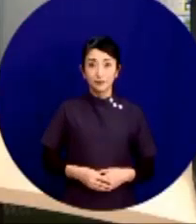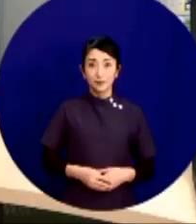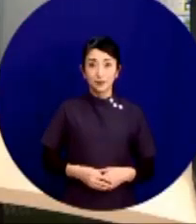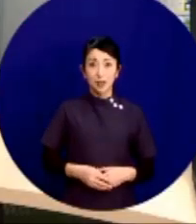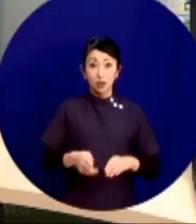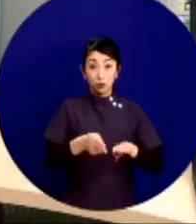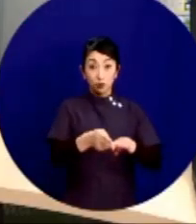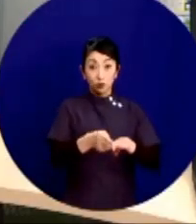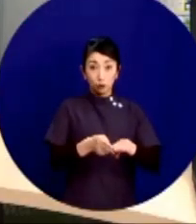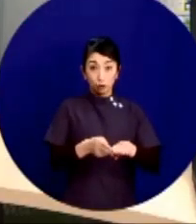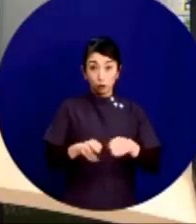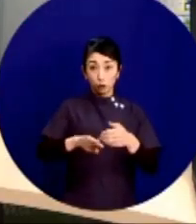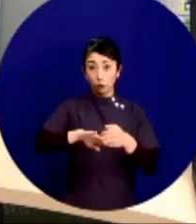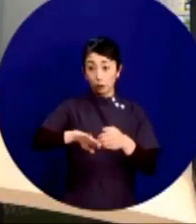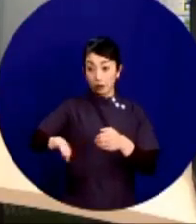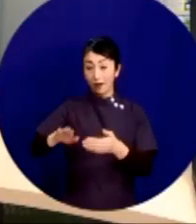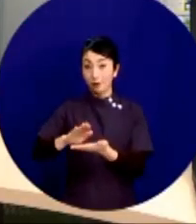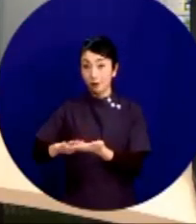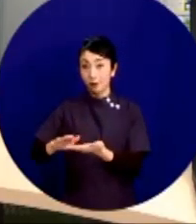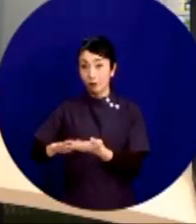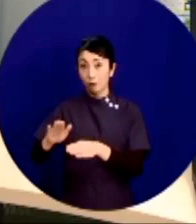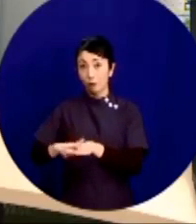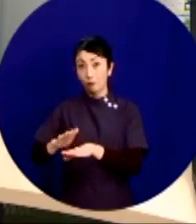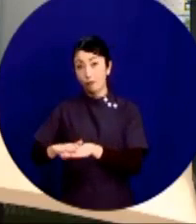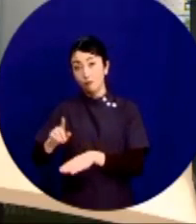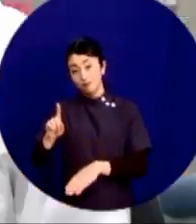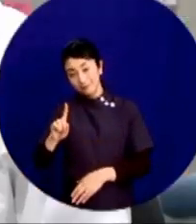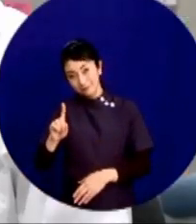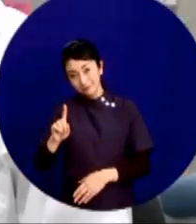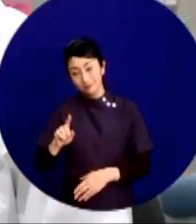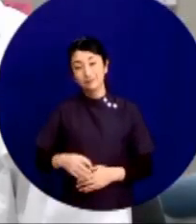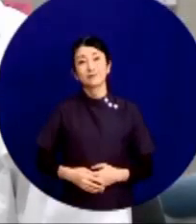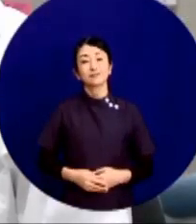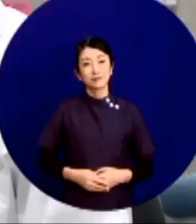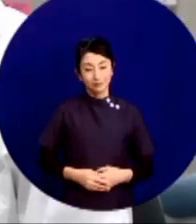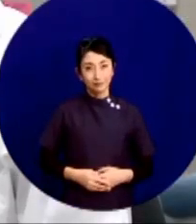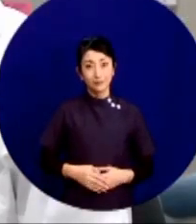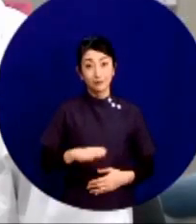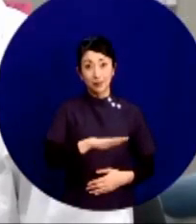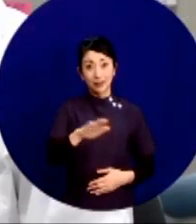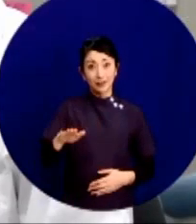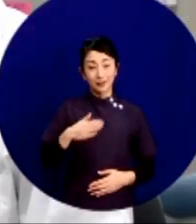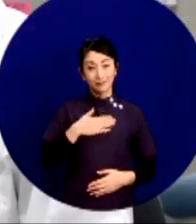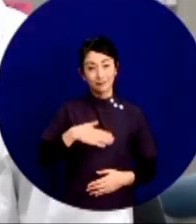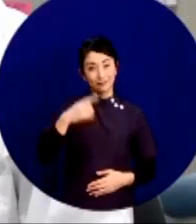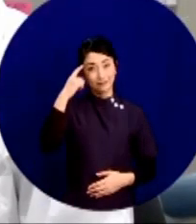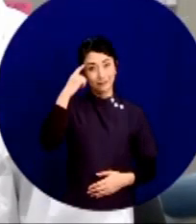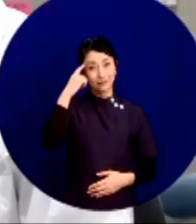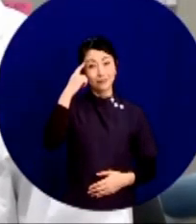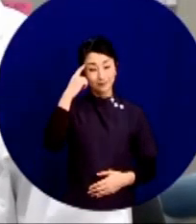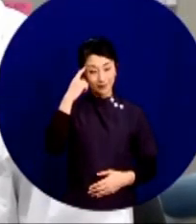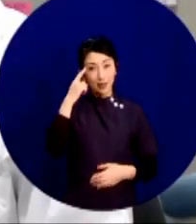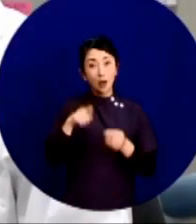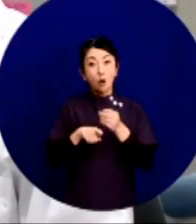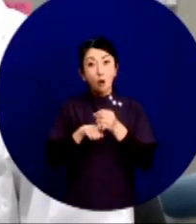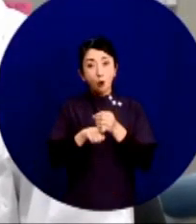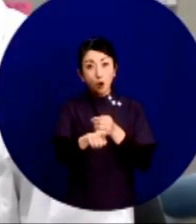手術以外の治療はどのようなものがあるんでしょうか？ はい、一般の方はよく放射線治療のこと